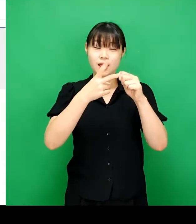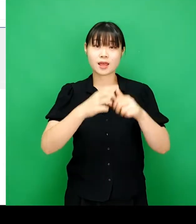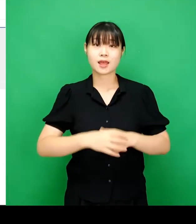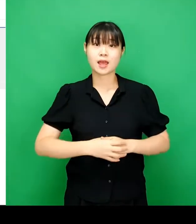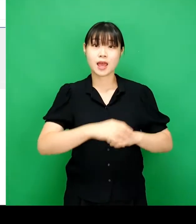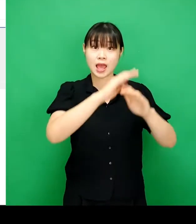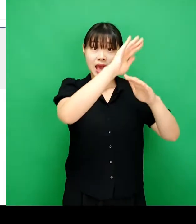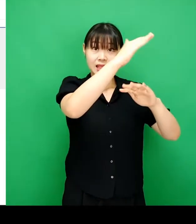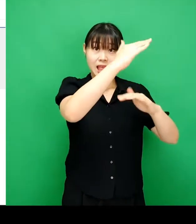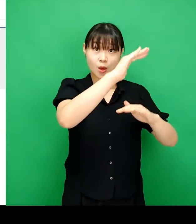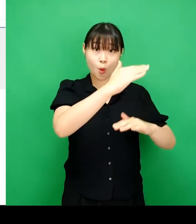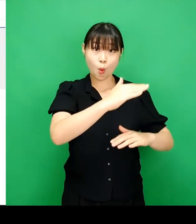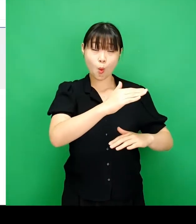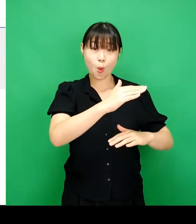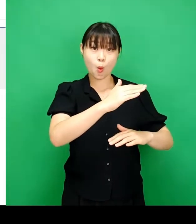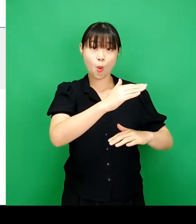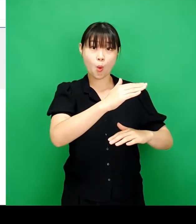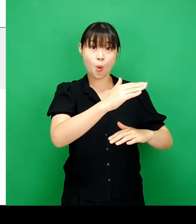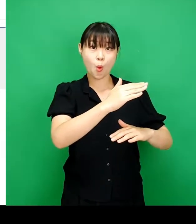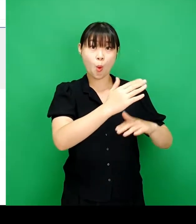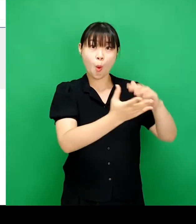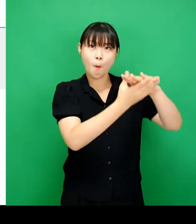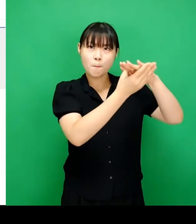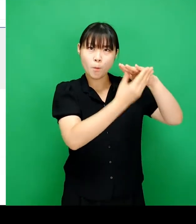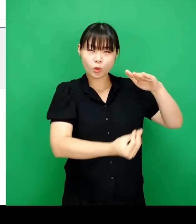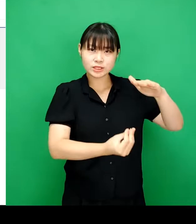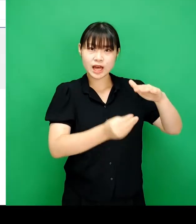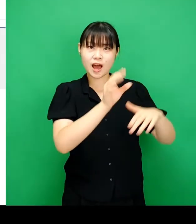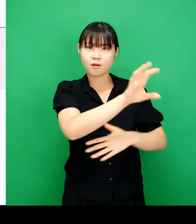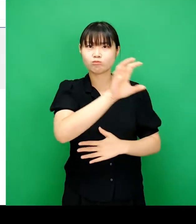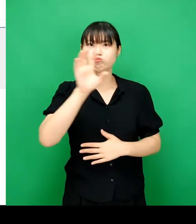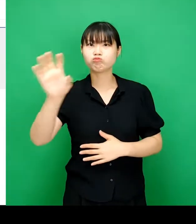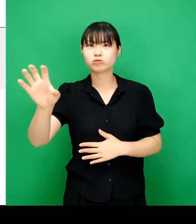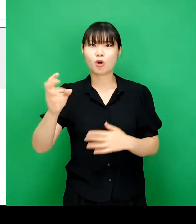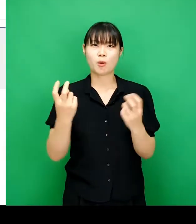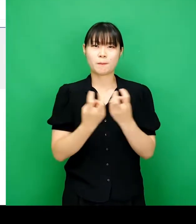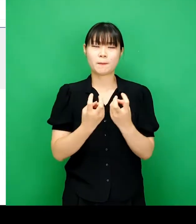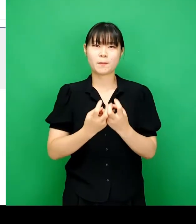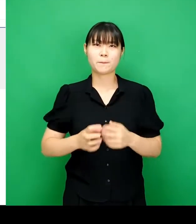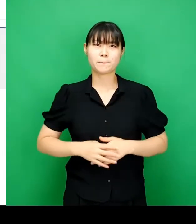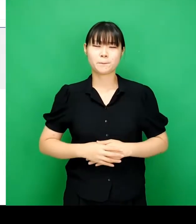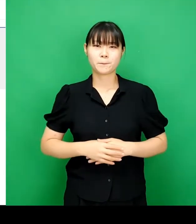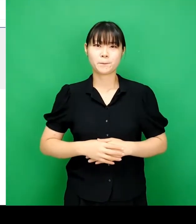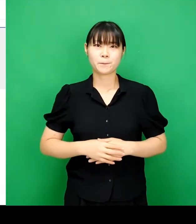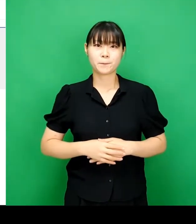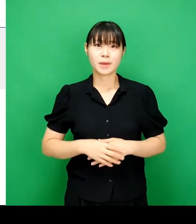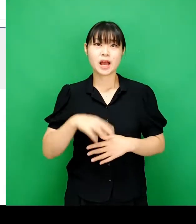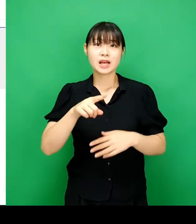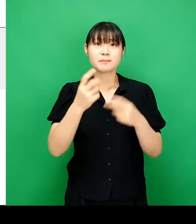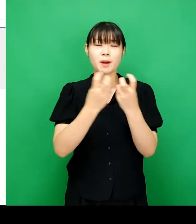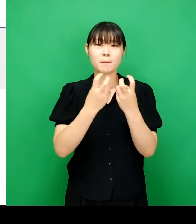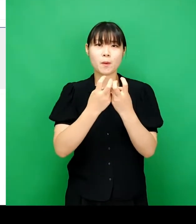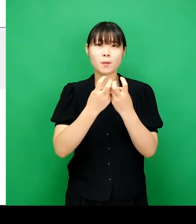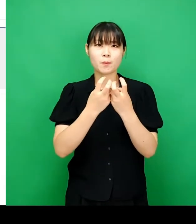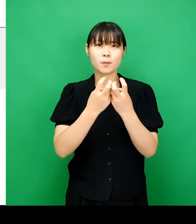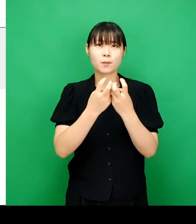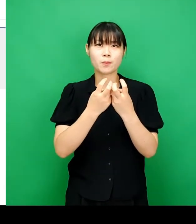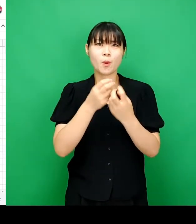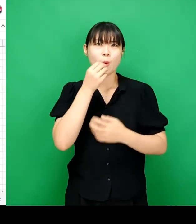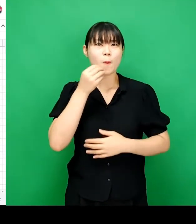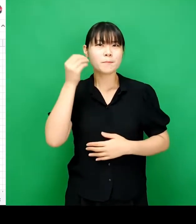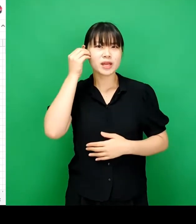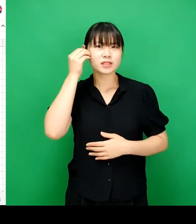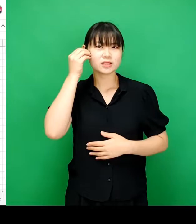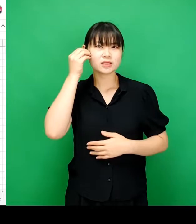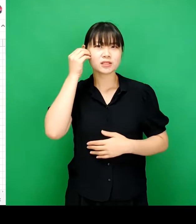번째로는 내용을 드래그한 후 복사, 붙여넣기 하는 방법입니다. 이 방법은